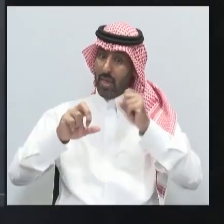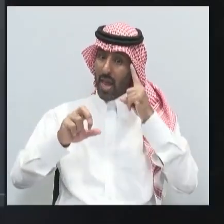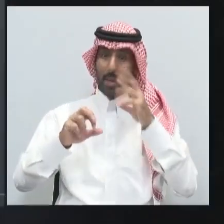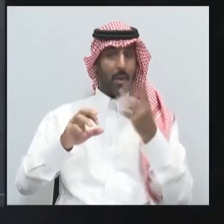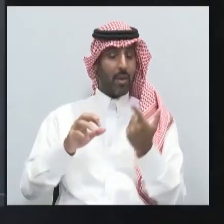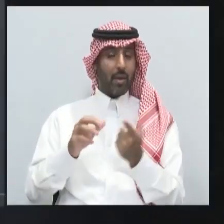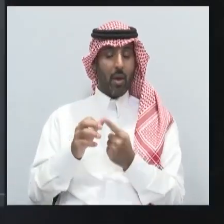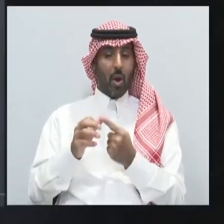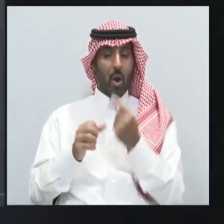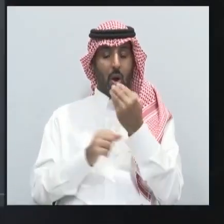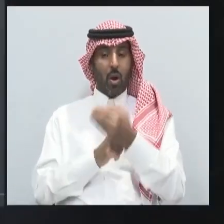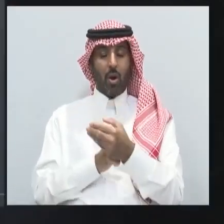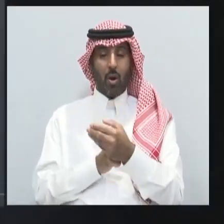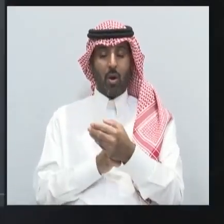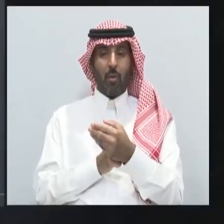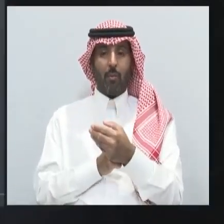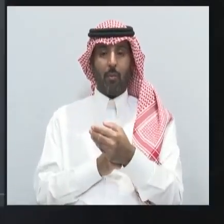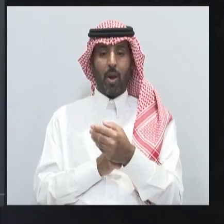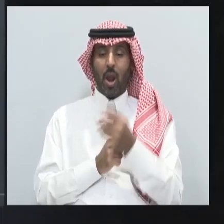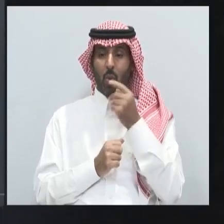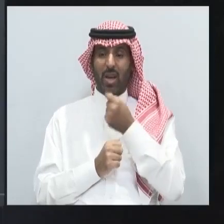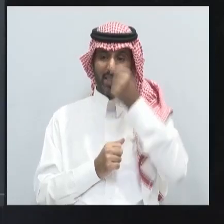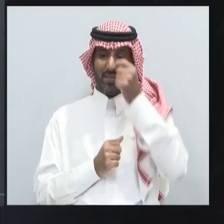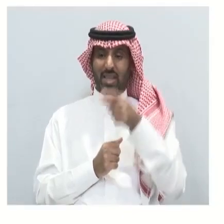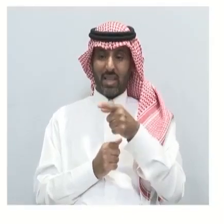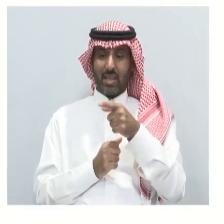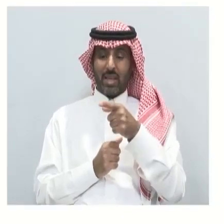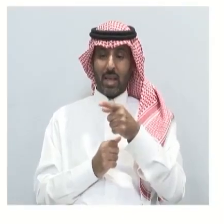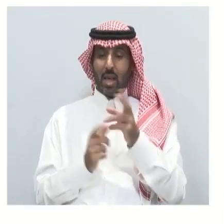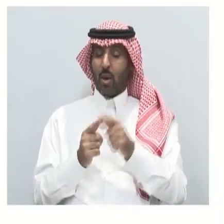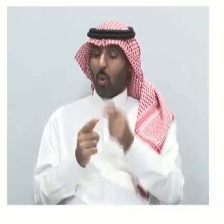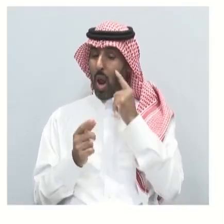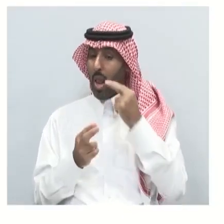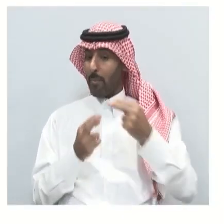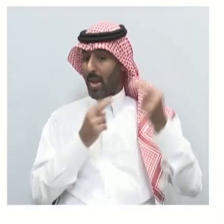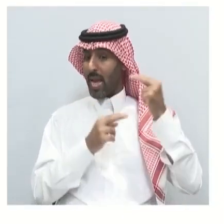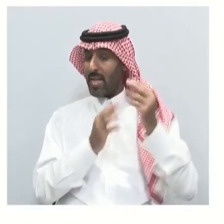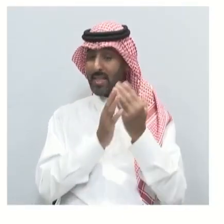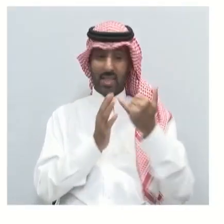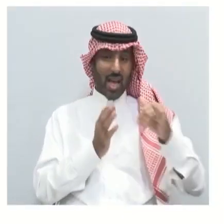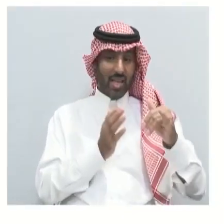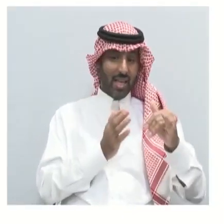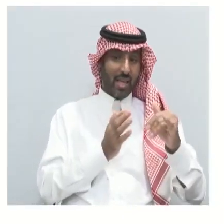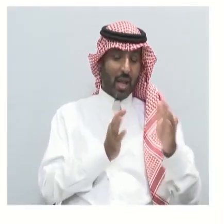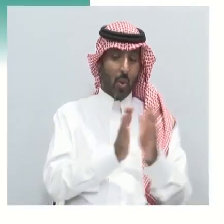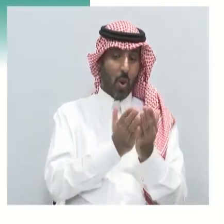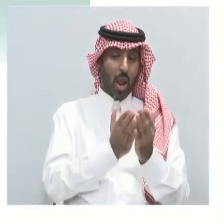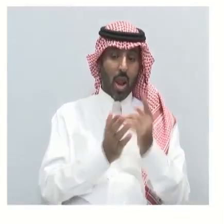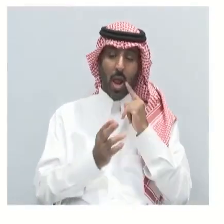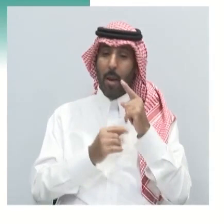ماذا ذكرنا لدينا ان المنهج الوصفي والمنهج التاريخي واخيرا المنهج